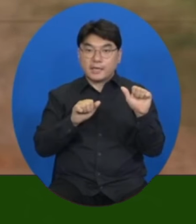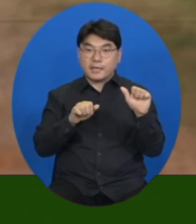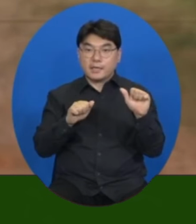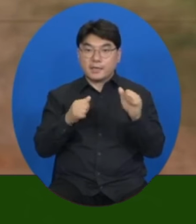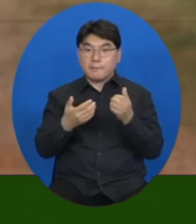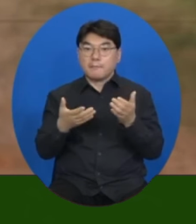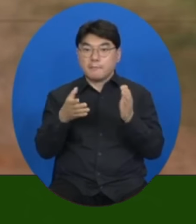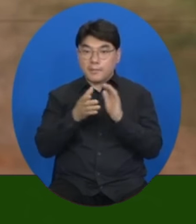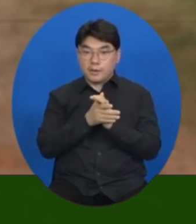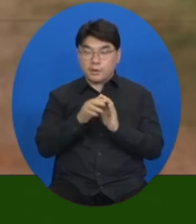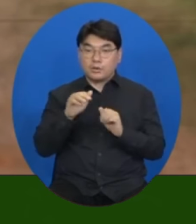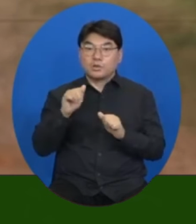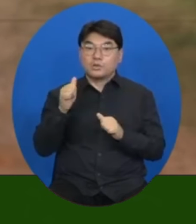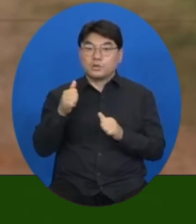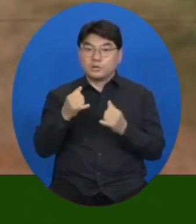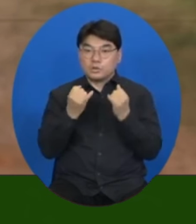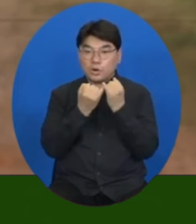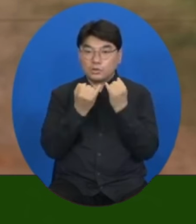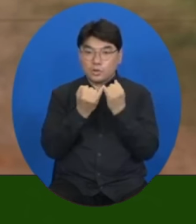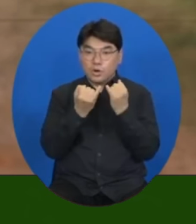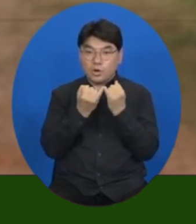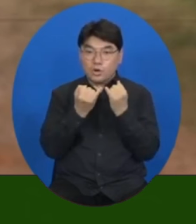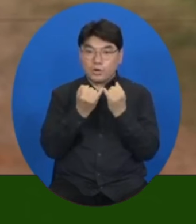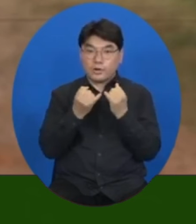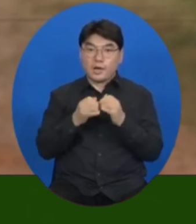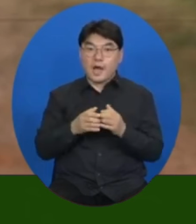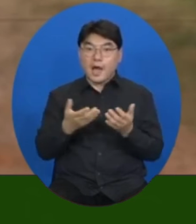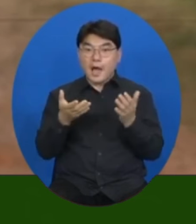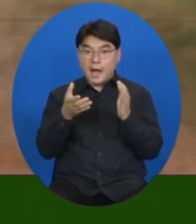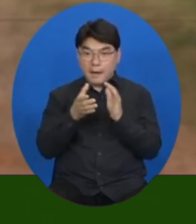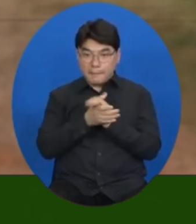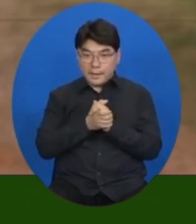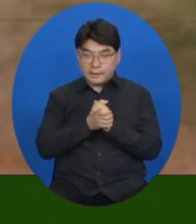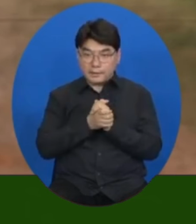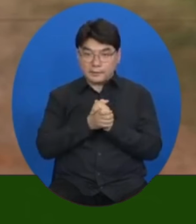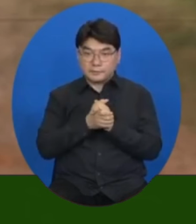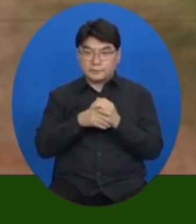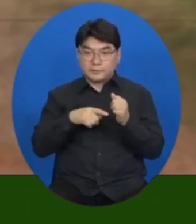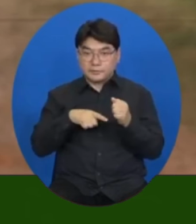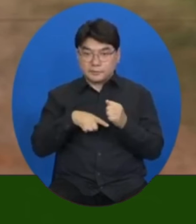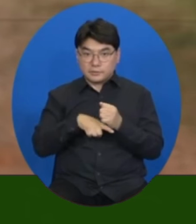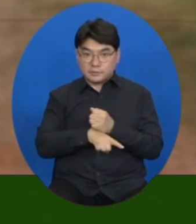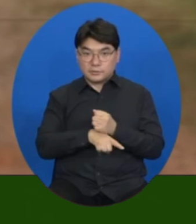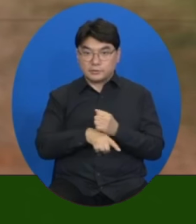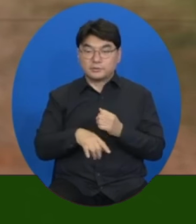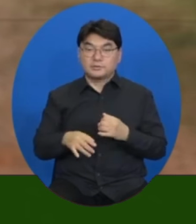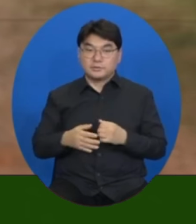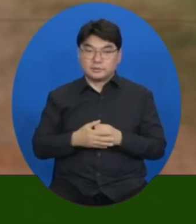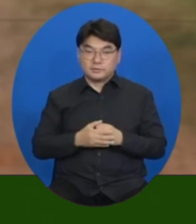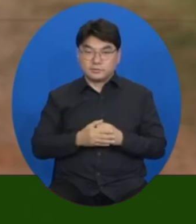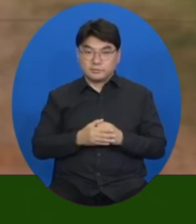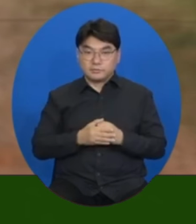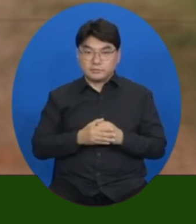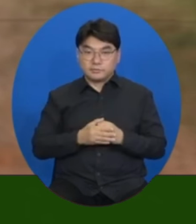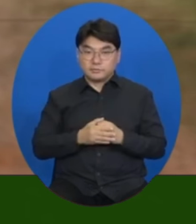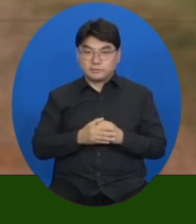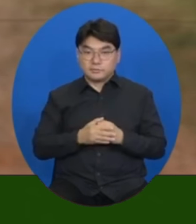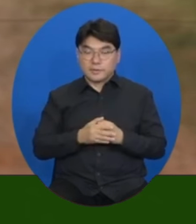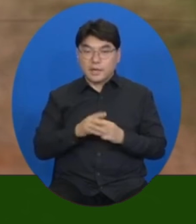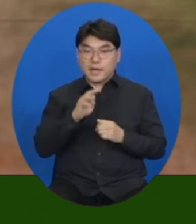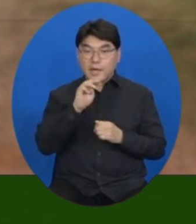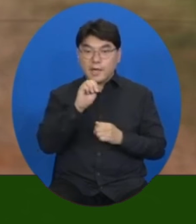그리고 왜 냐면 아멘 할 때 아멘이 am 이죠 그래서이